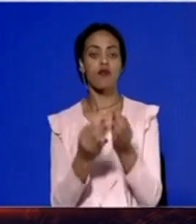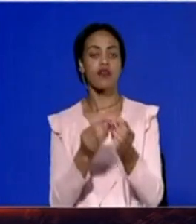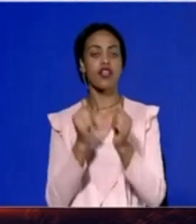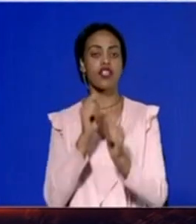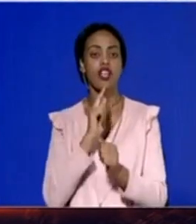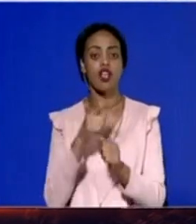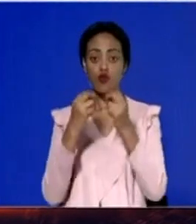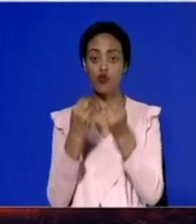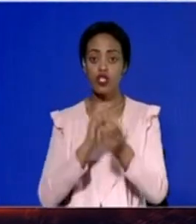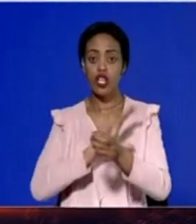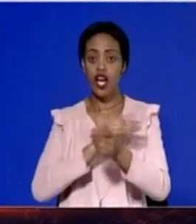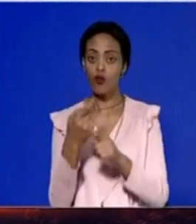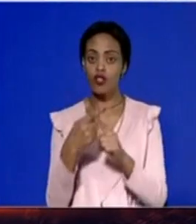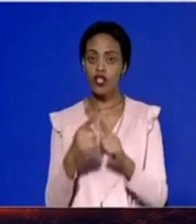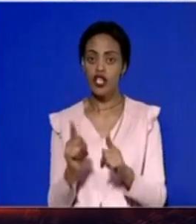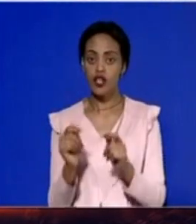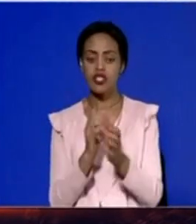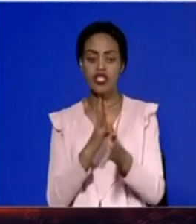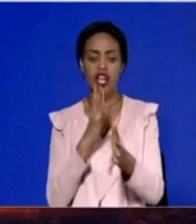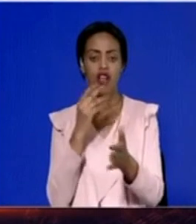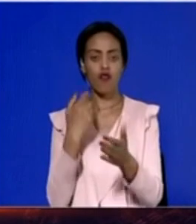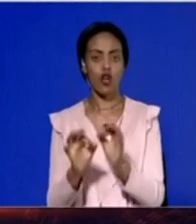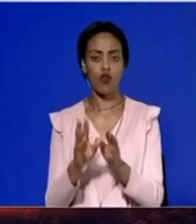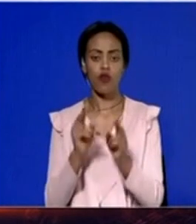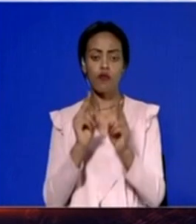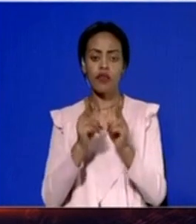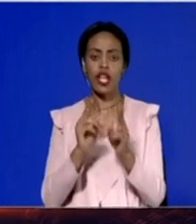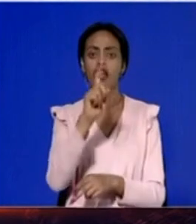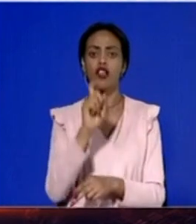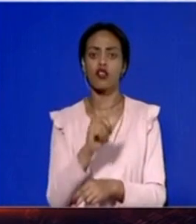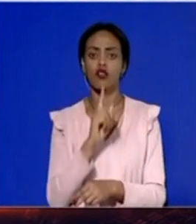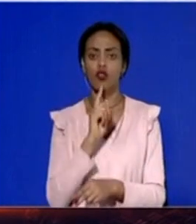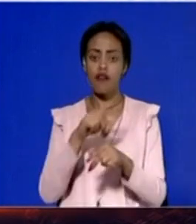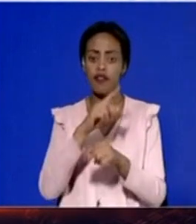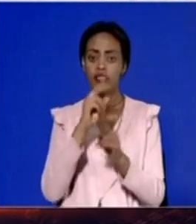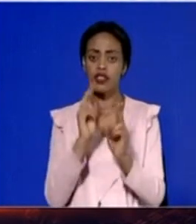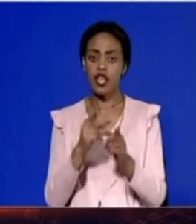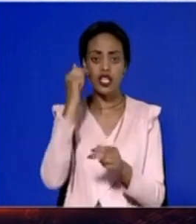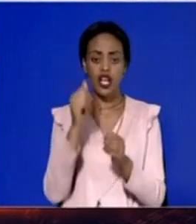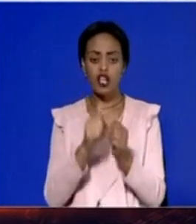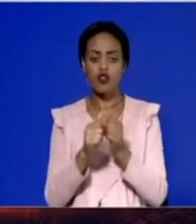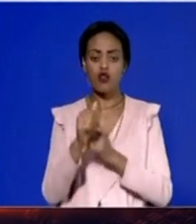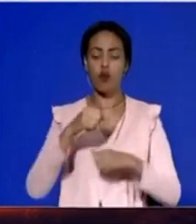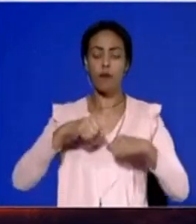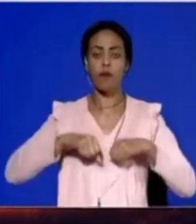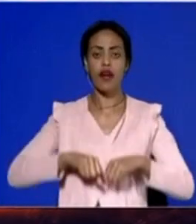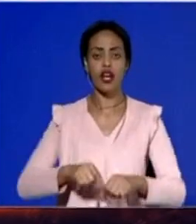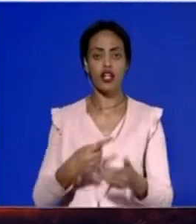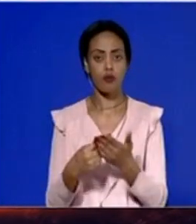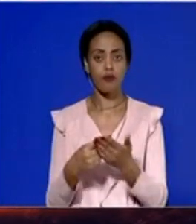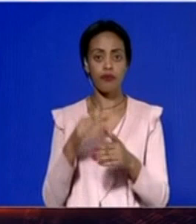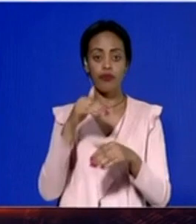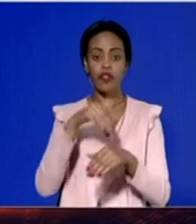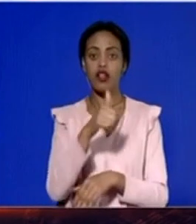مزوجو جيل حيل زخون خاقن مثل الله فوق يولي بتاريك لا تحتت يوم أفتاريك تقرأ ليه رسع يوم الحلف لو زنبان داتات زيوم أبدي سابا